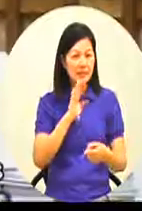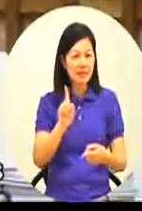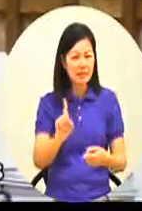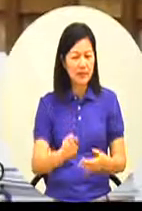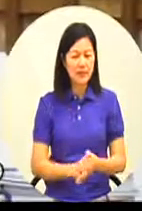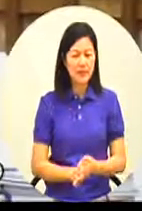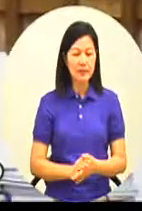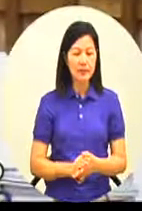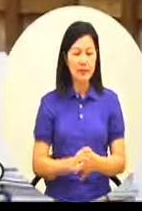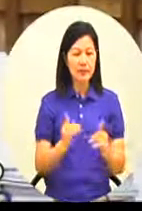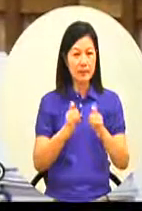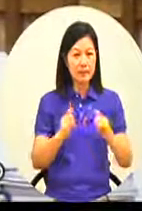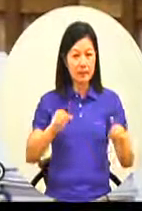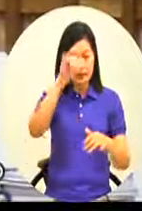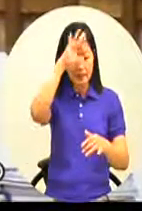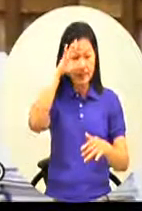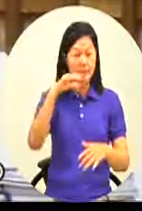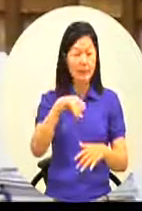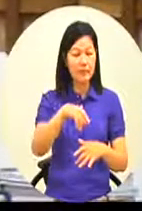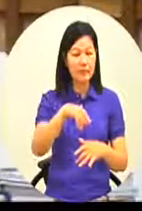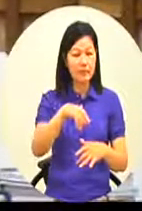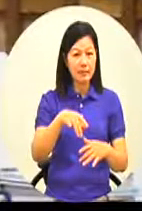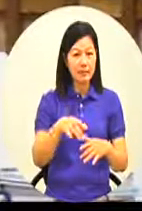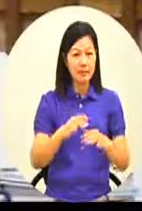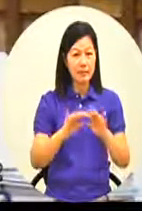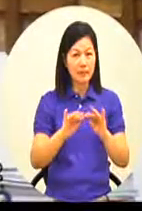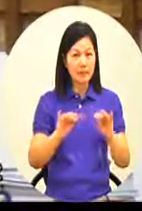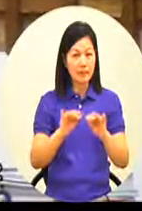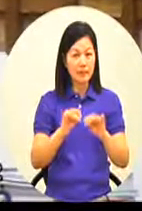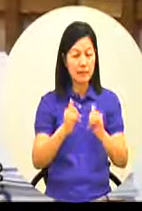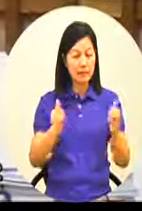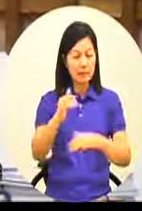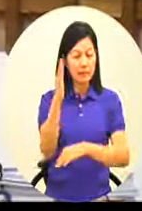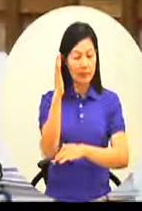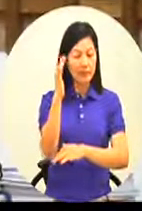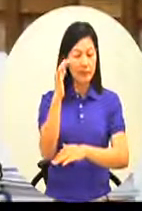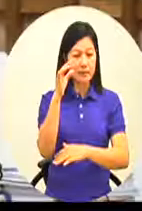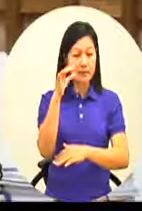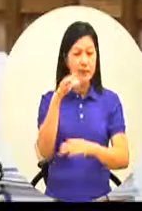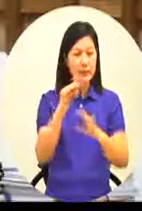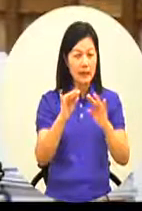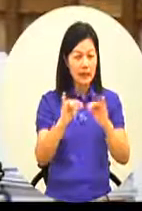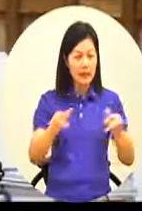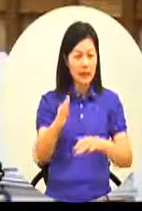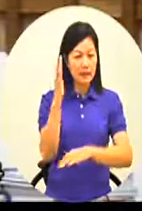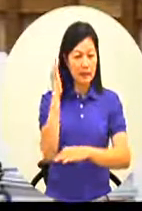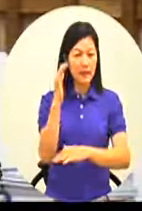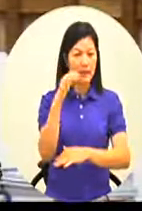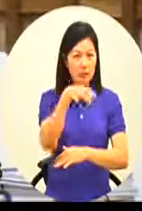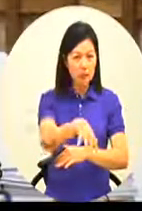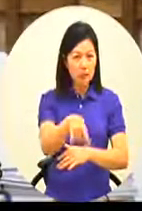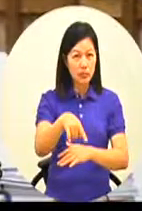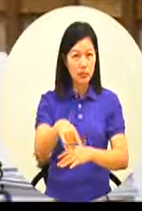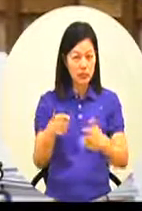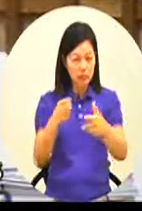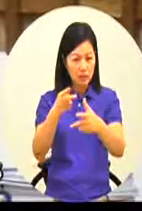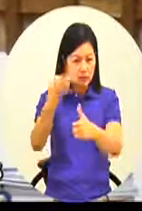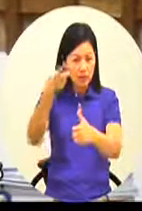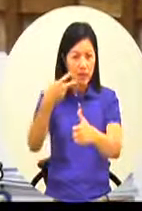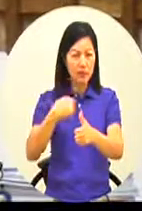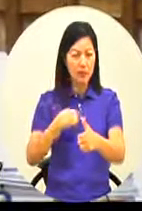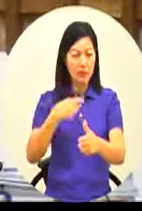局是市府啊，是天下第一大局，讲地政局第二大局，我甲比作三官大帝